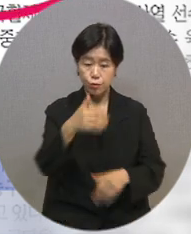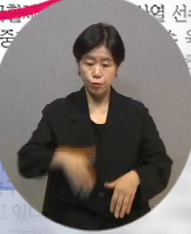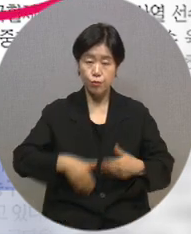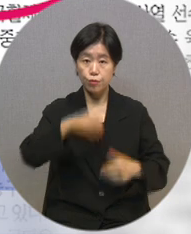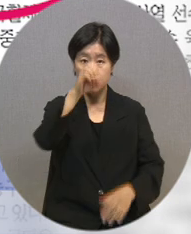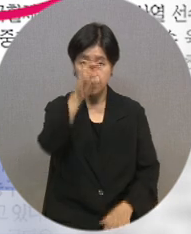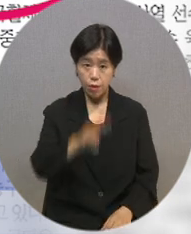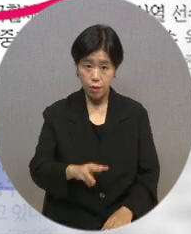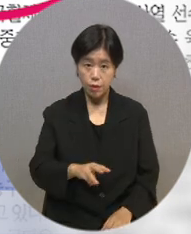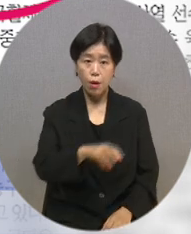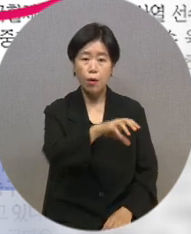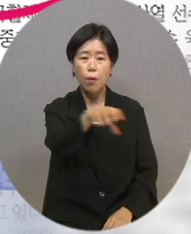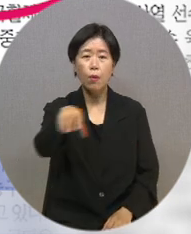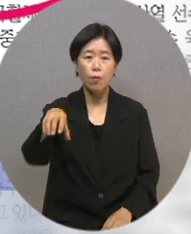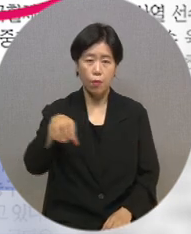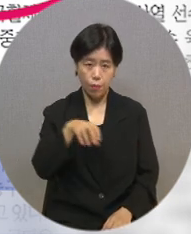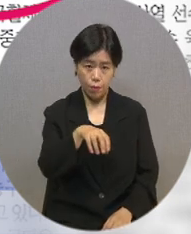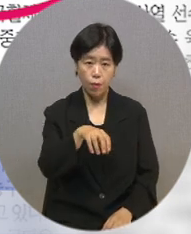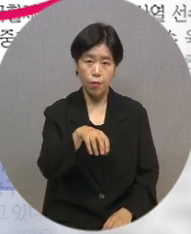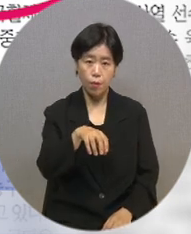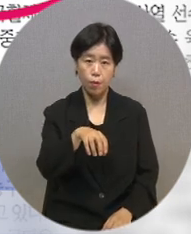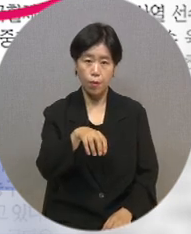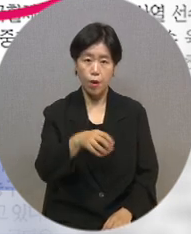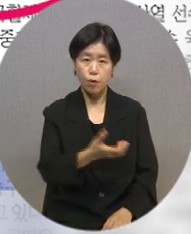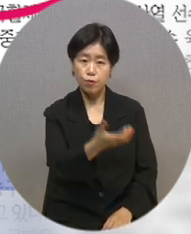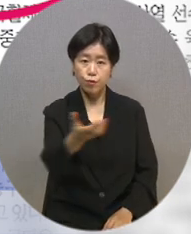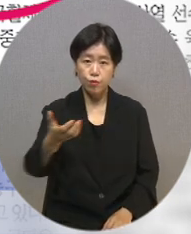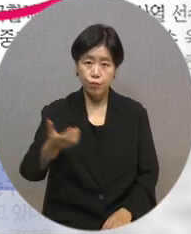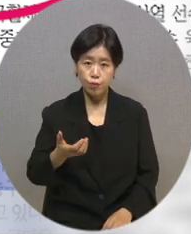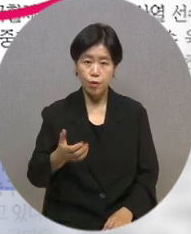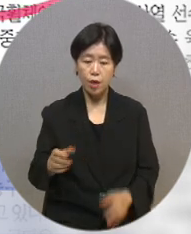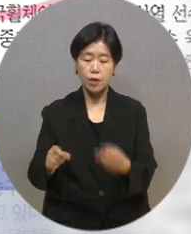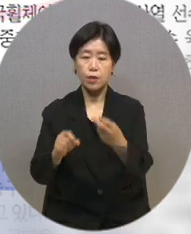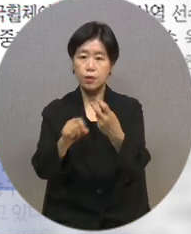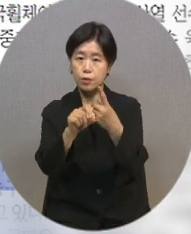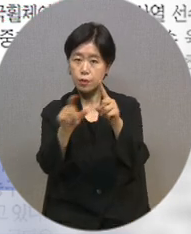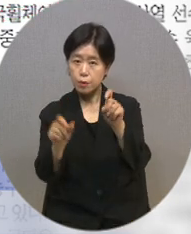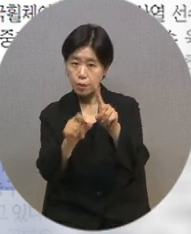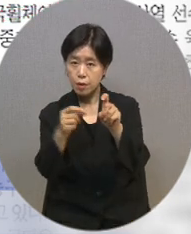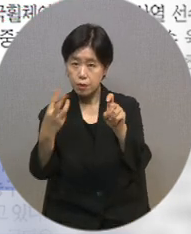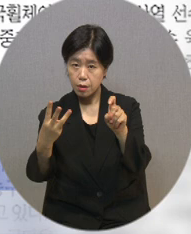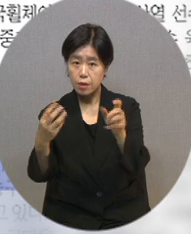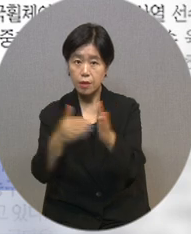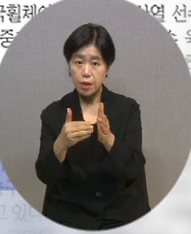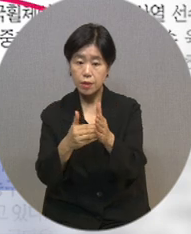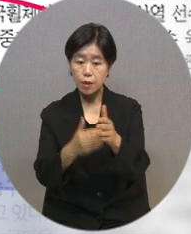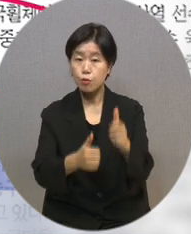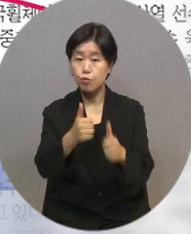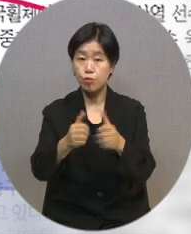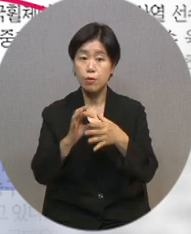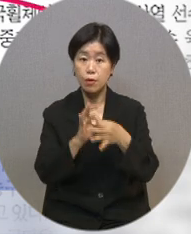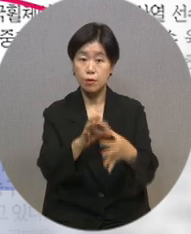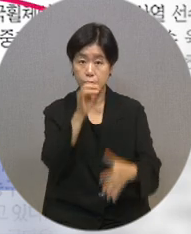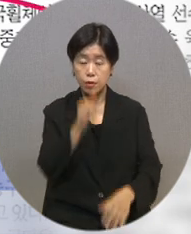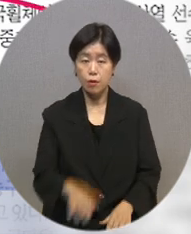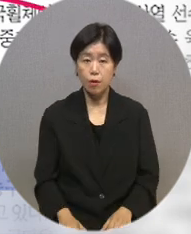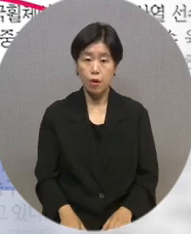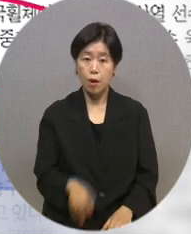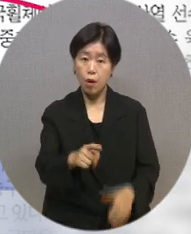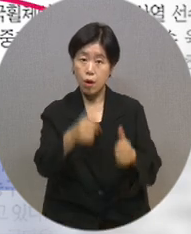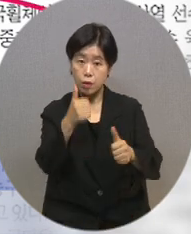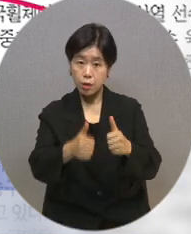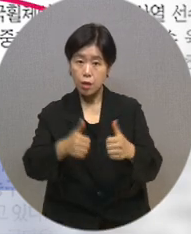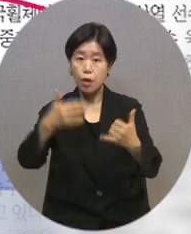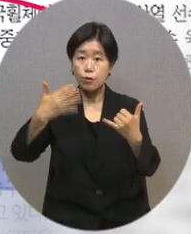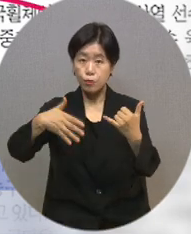등 각 팀의 연고지를 돌며 오는 11월 3일까지 진행되는데요 모든 경기는 유튜브 채널 한국